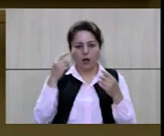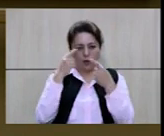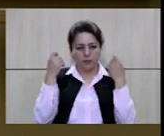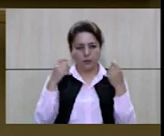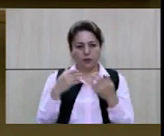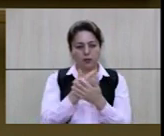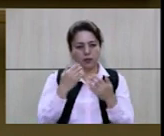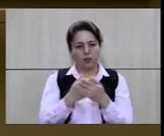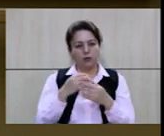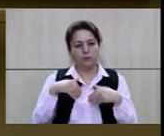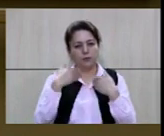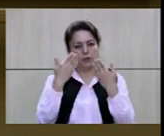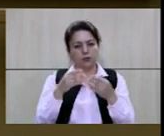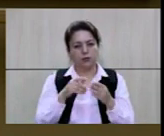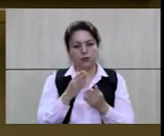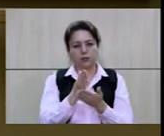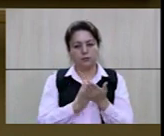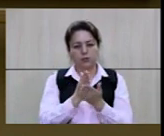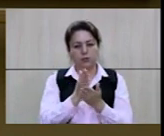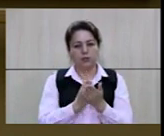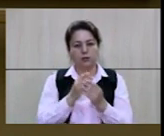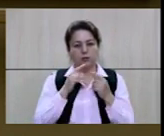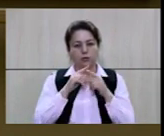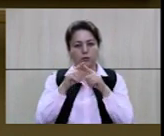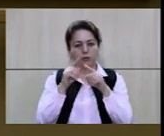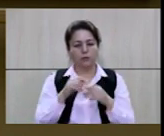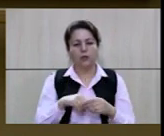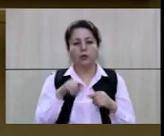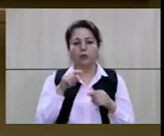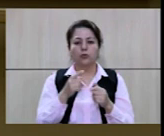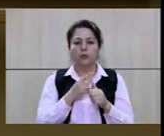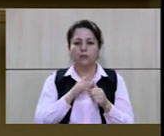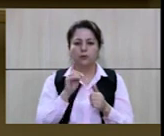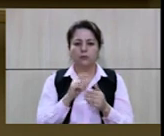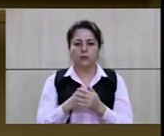xizmat qiladigan qurilma. U qanday nomlanadi?